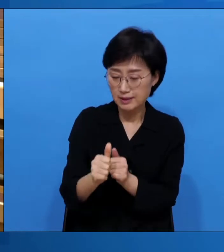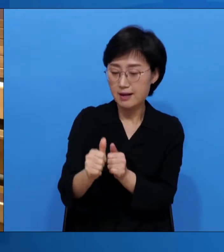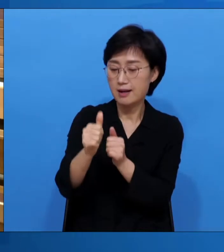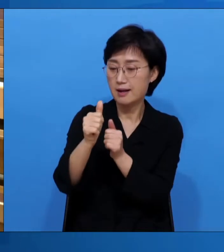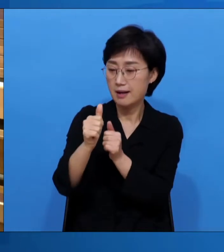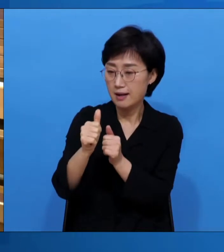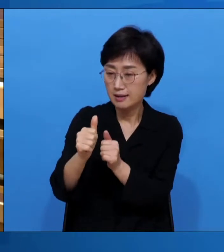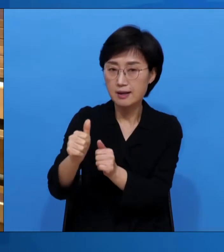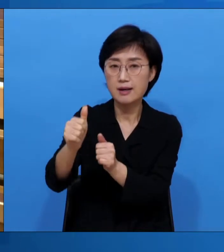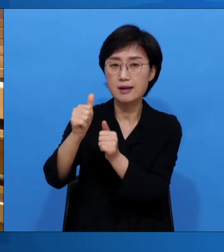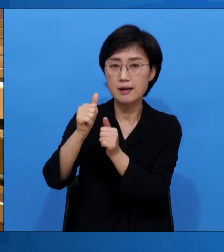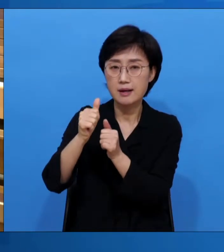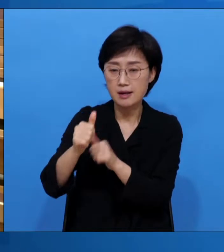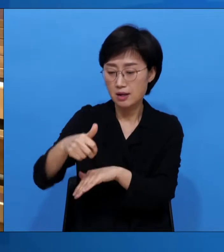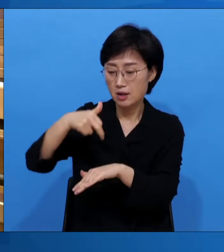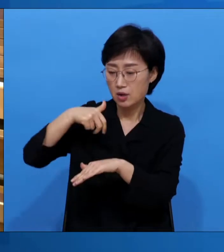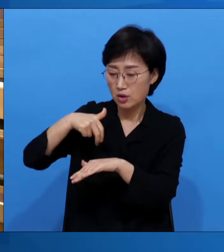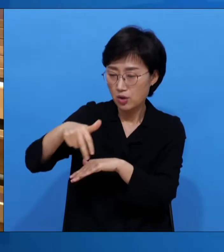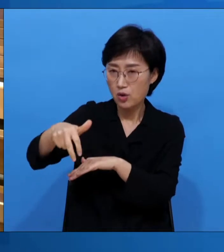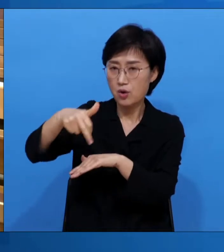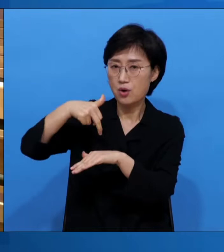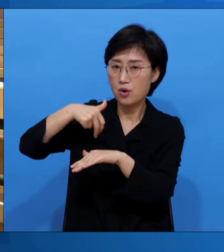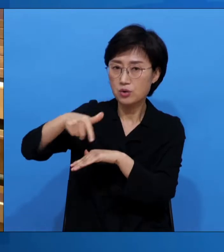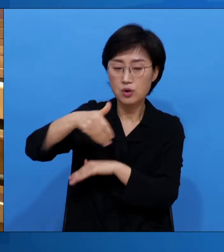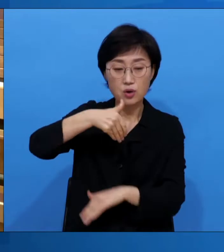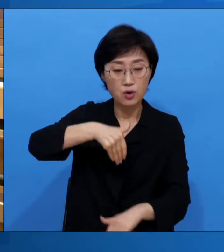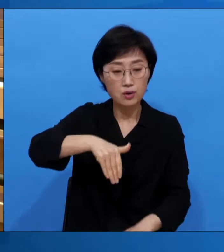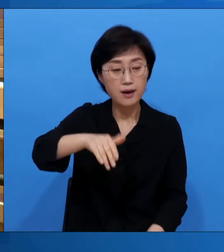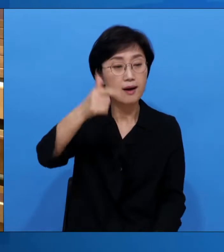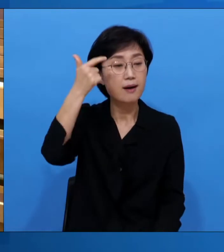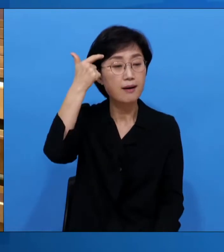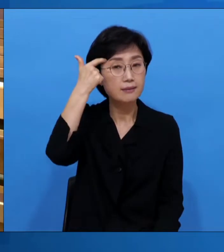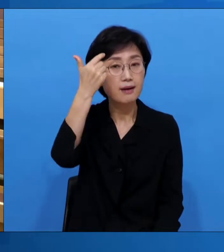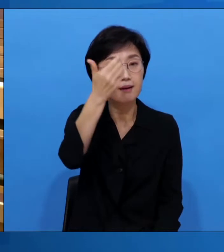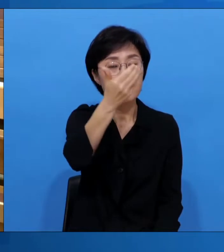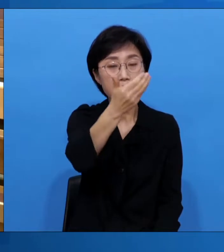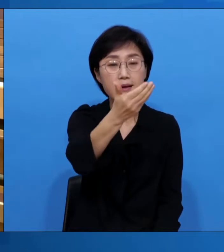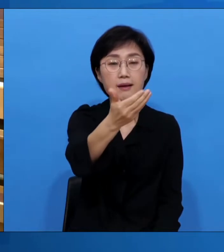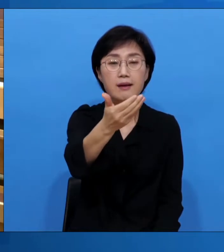무엇을 따라 걸어가나